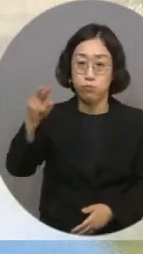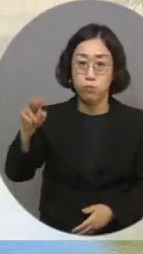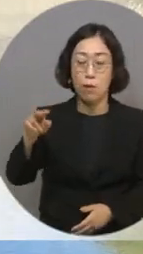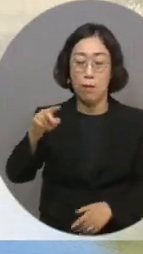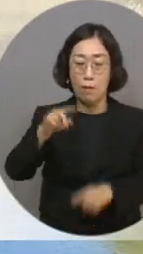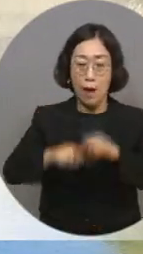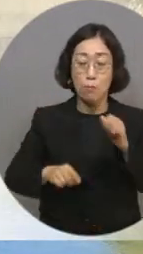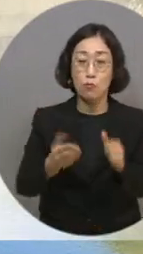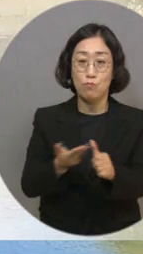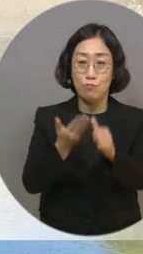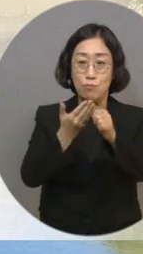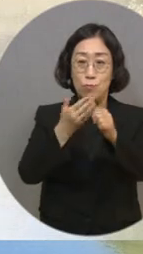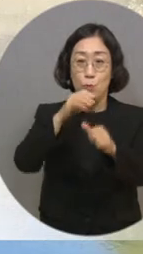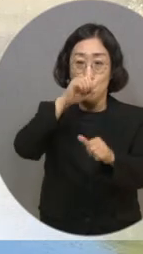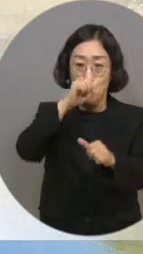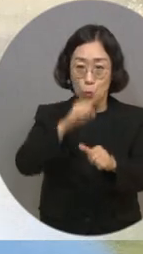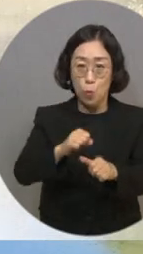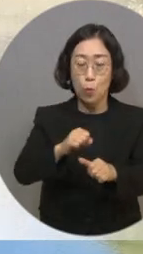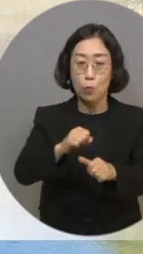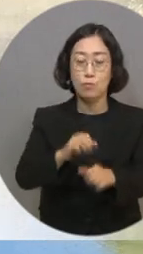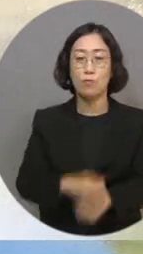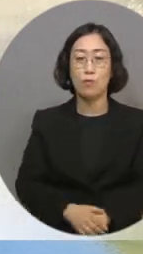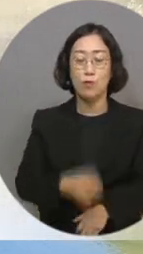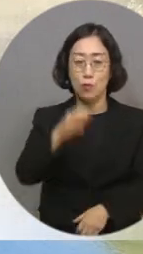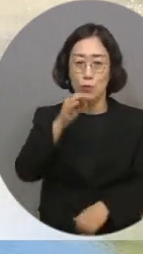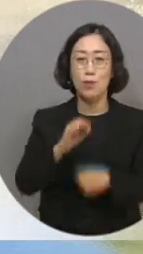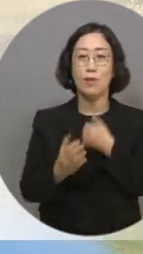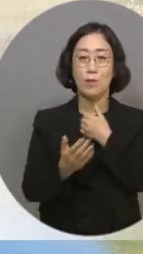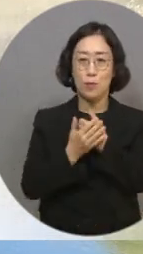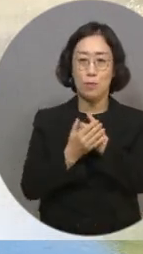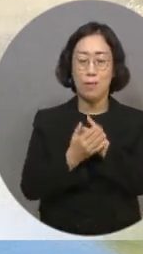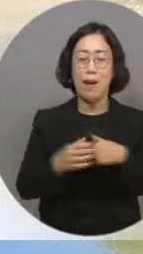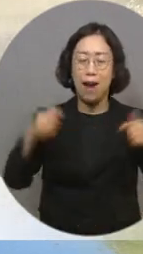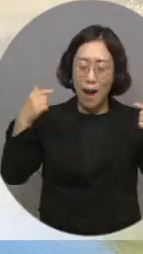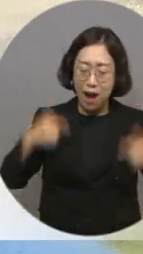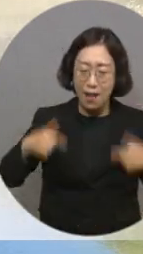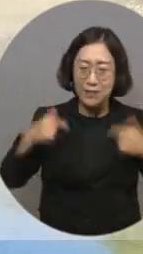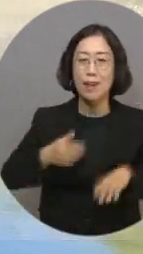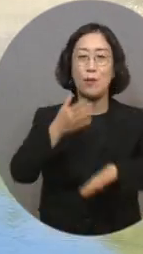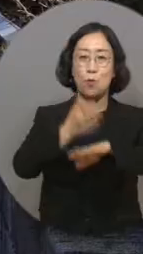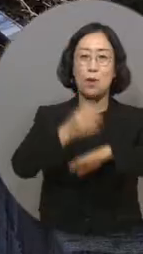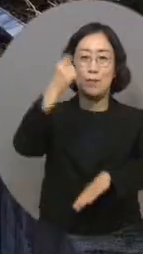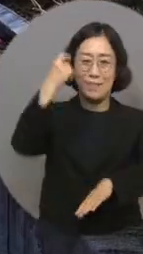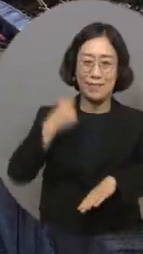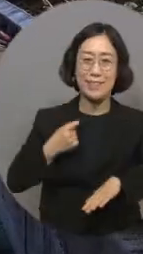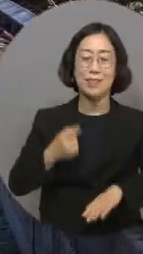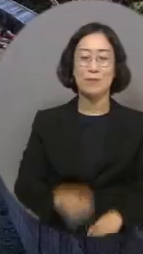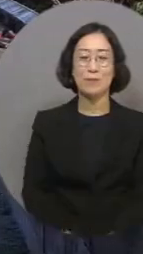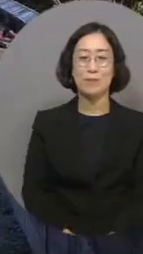생장에도 도움이 많이 될 수 있도록 이렇게 도움을 주셔서 항상 고마움을 느끼고 있습니다.